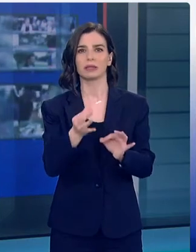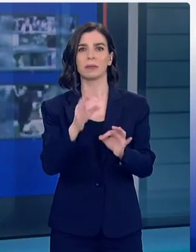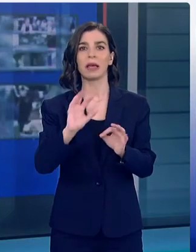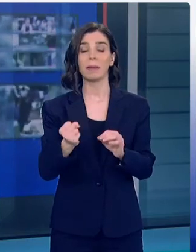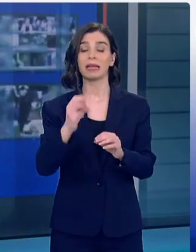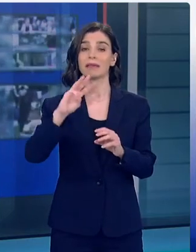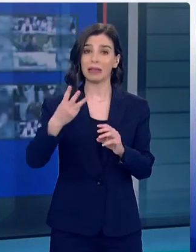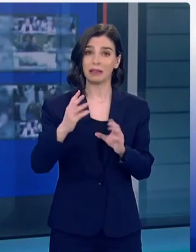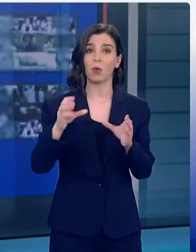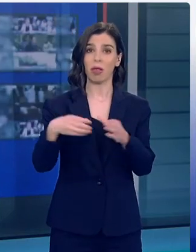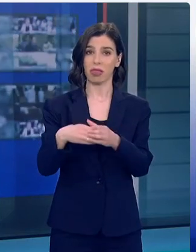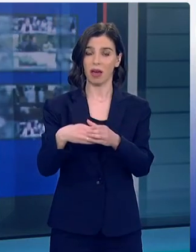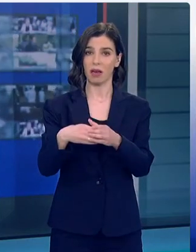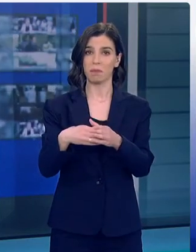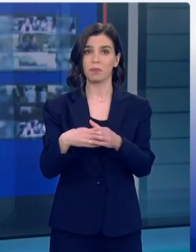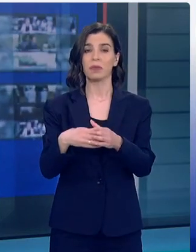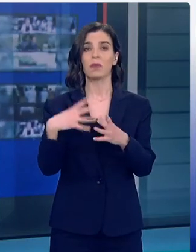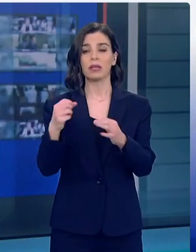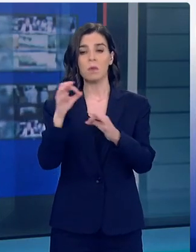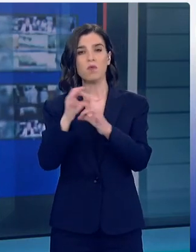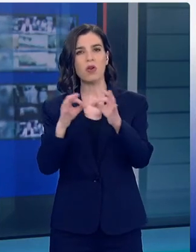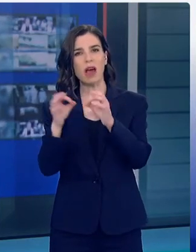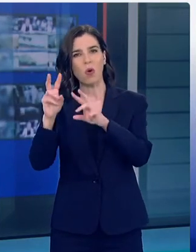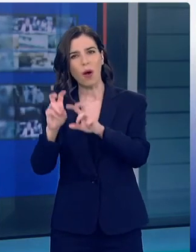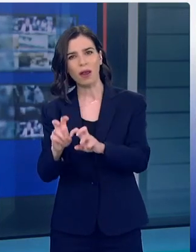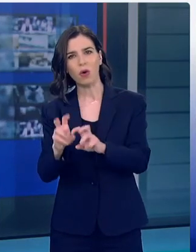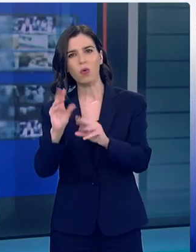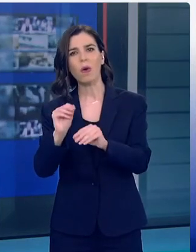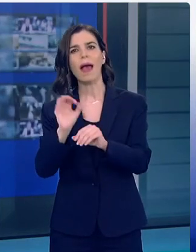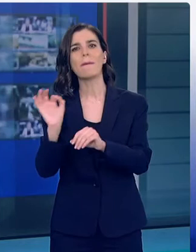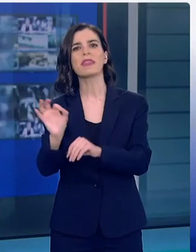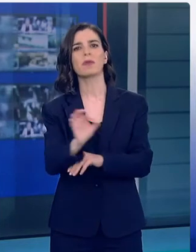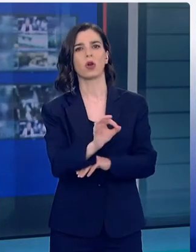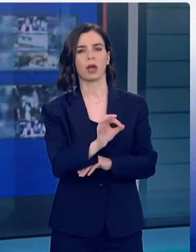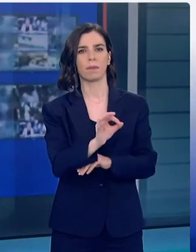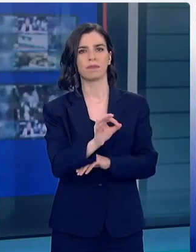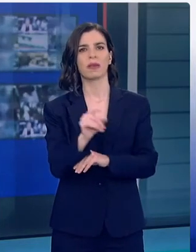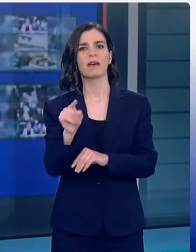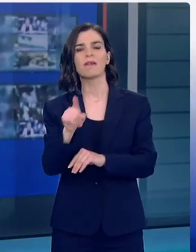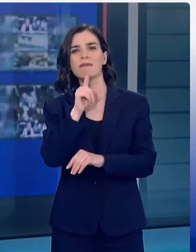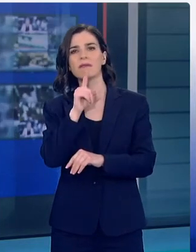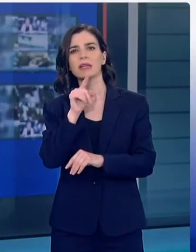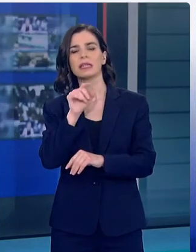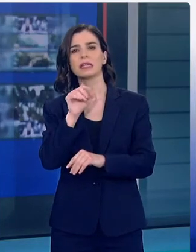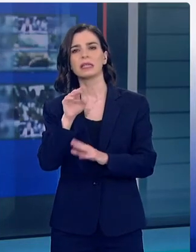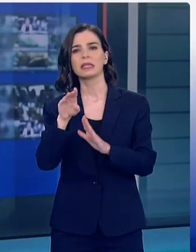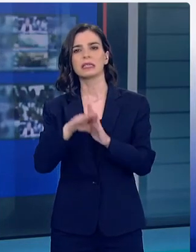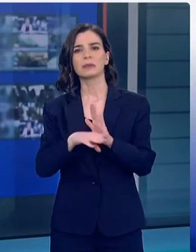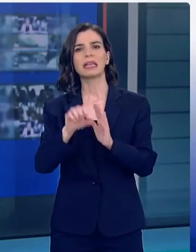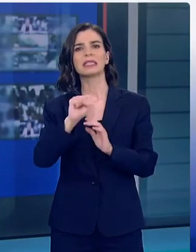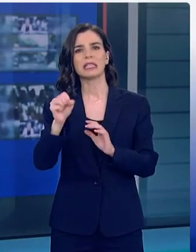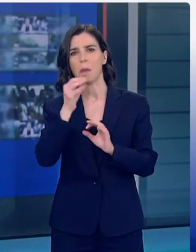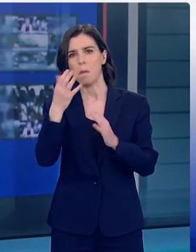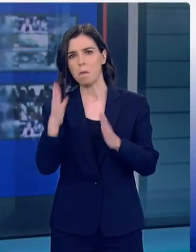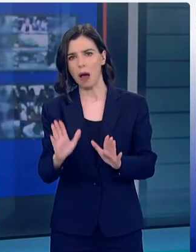κατηγορία που χρησιμοποιείς το μοριακό έλεγχο για επιδημιολογικό σκοπό. Δηλαδή είναι αυτό το περίφημο σύστημα Sentinel για το οποίο σας έχω μιλήσει, στο